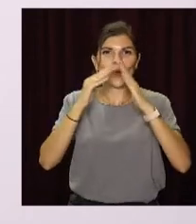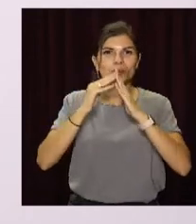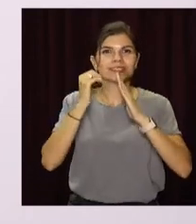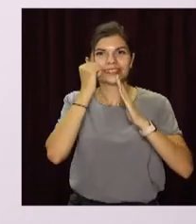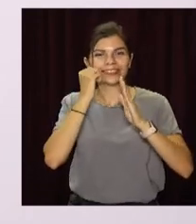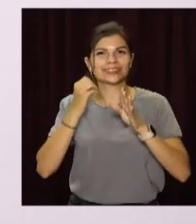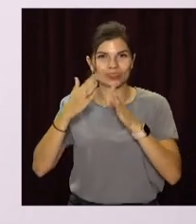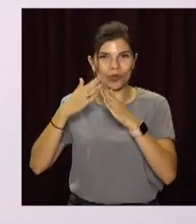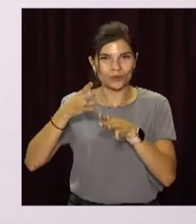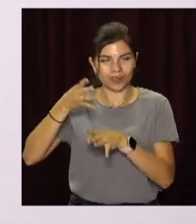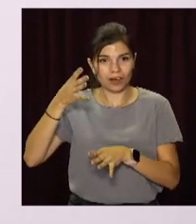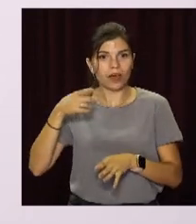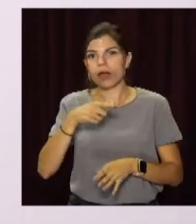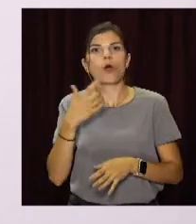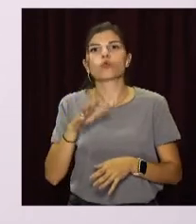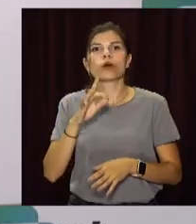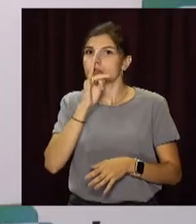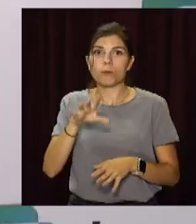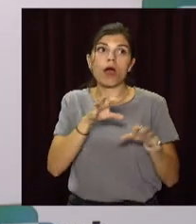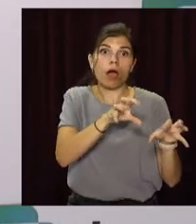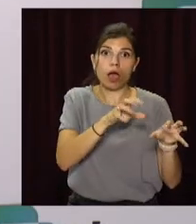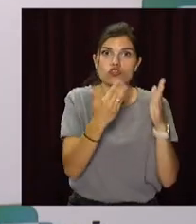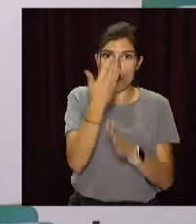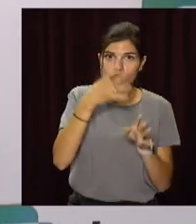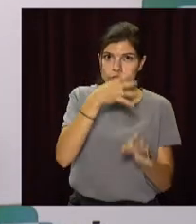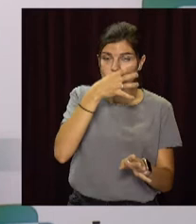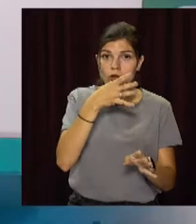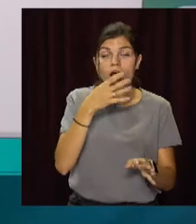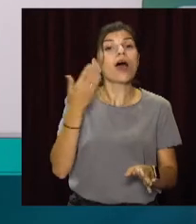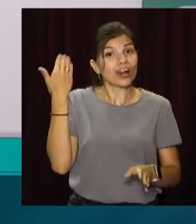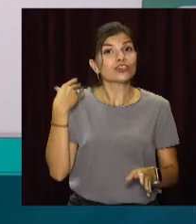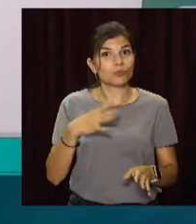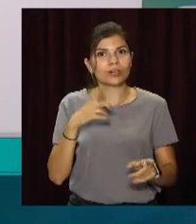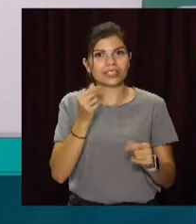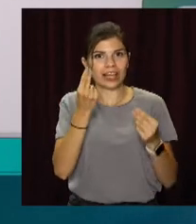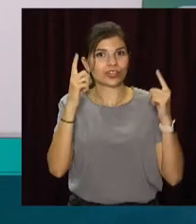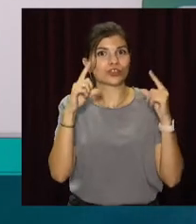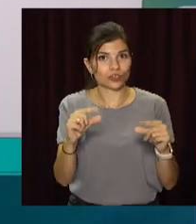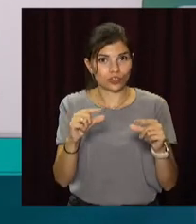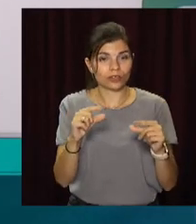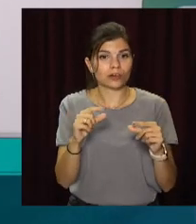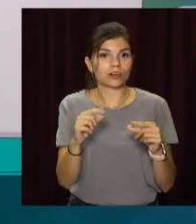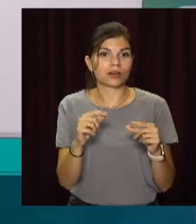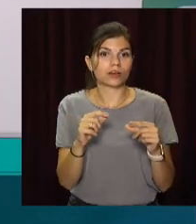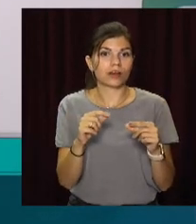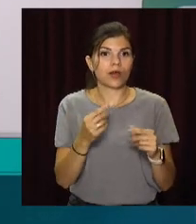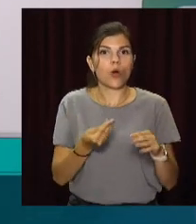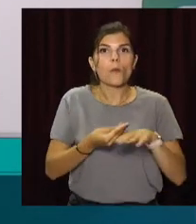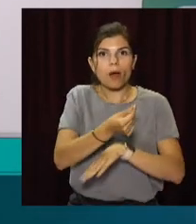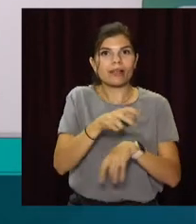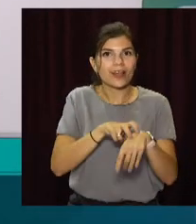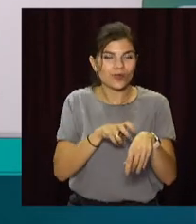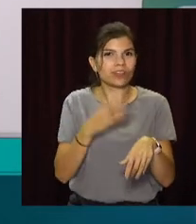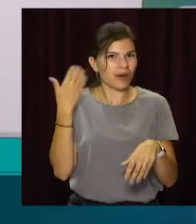вторинного ринку будуть орієнтуватися вже на новостройки. Раніше, наприклад, могли по заниженій стоїмості производить там оплату налогов,